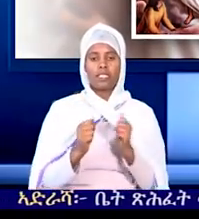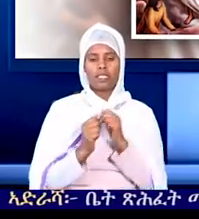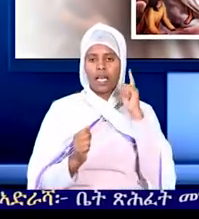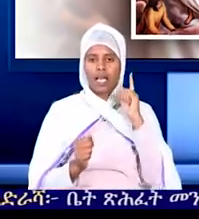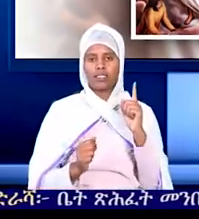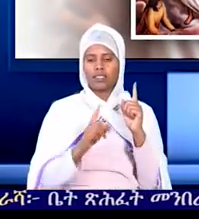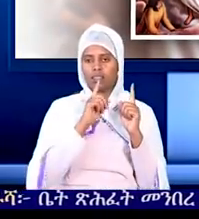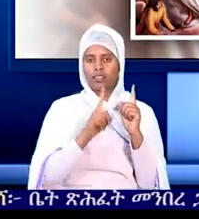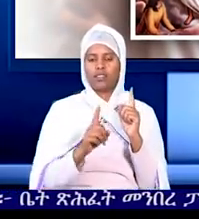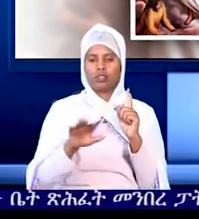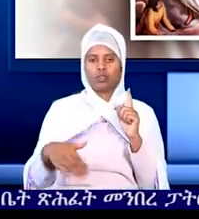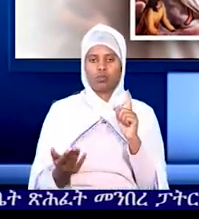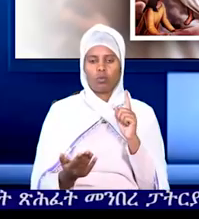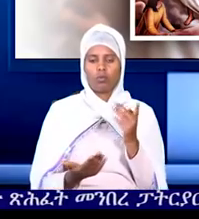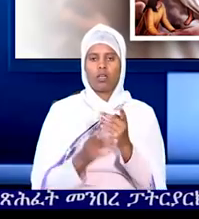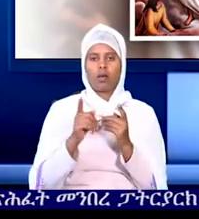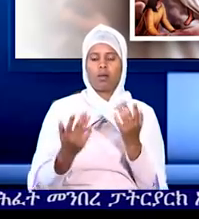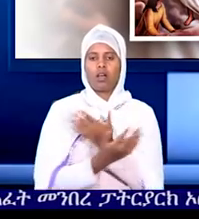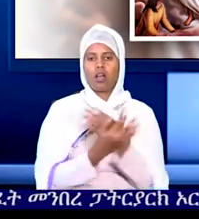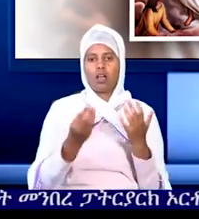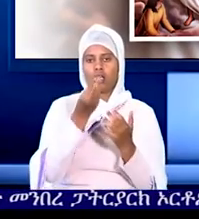ሃቦም እግዚኣብሔር